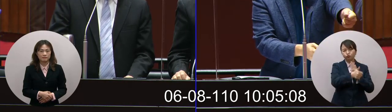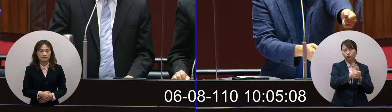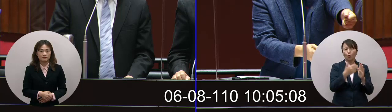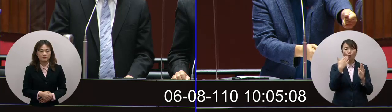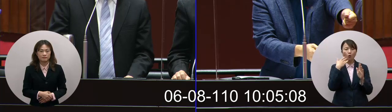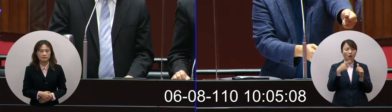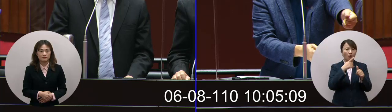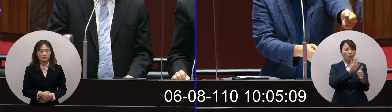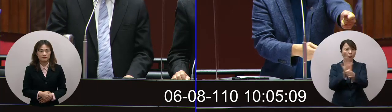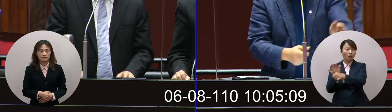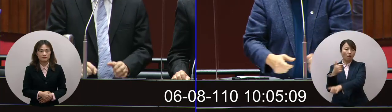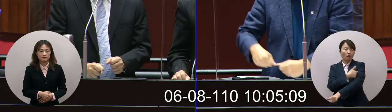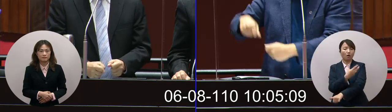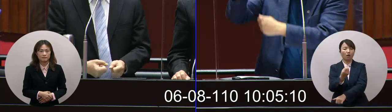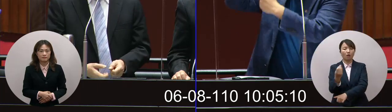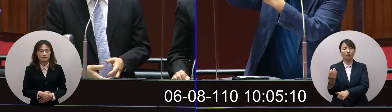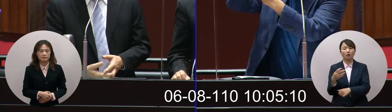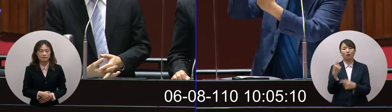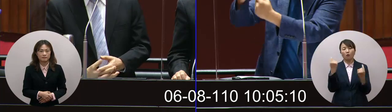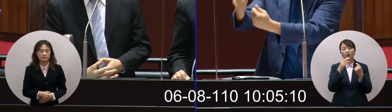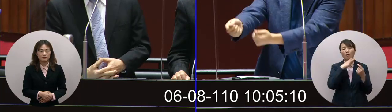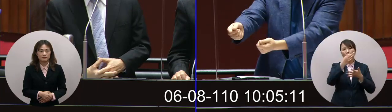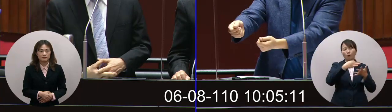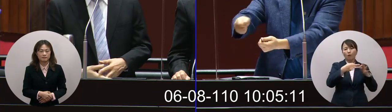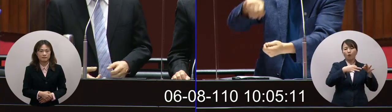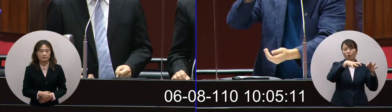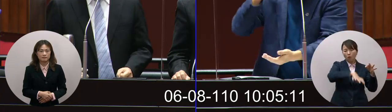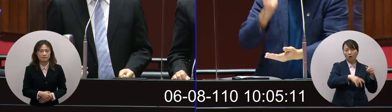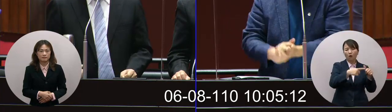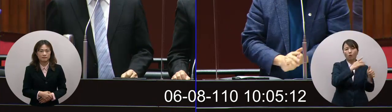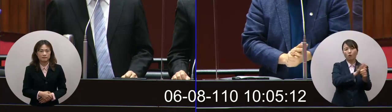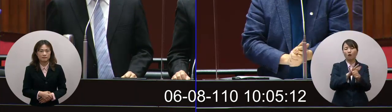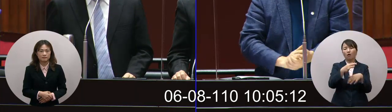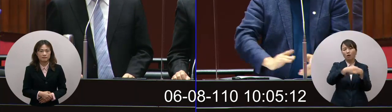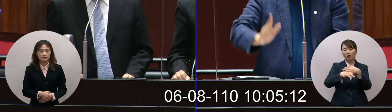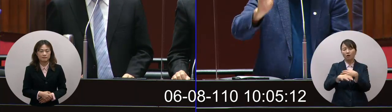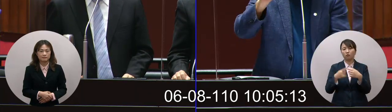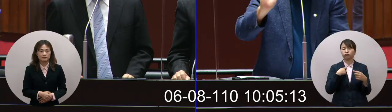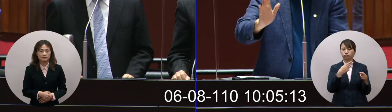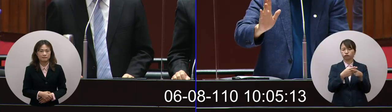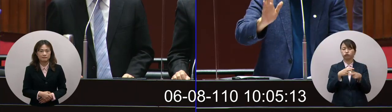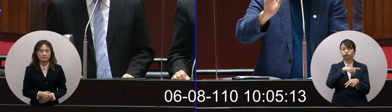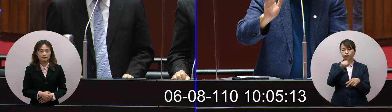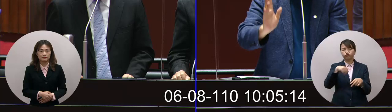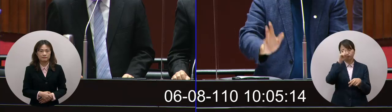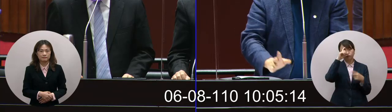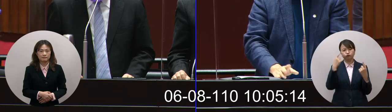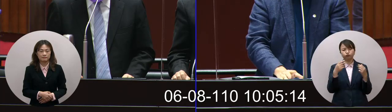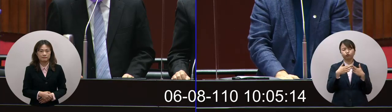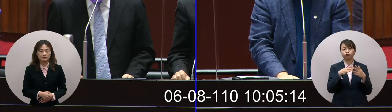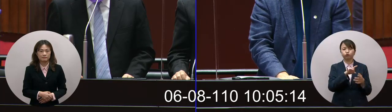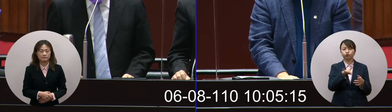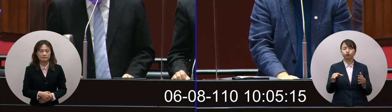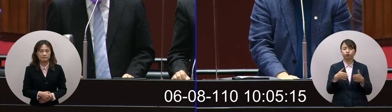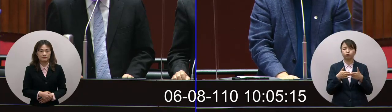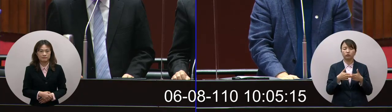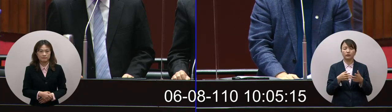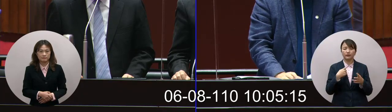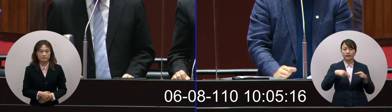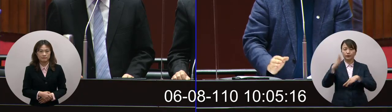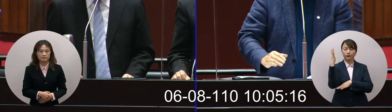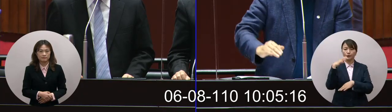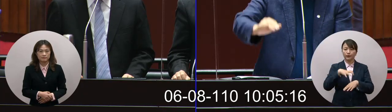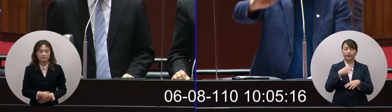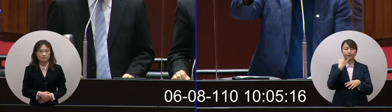若无优先施打，要安怎？啊，卖场若无优先施打，这些我相信呐、啊，我们期待说，我们行政院这个部分呐、啊，可以